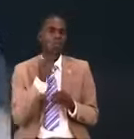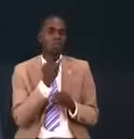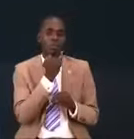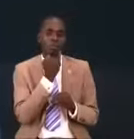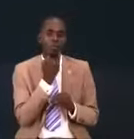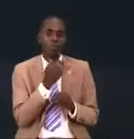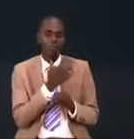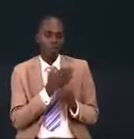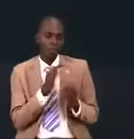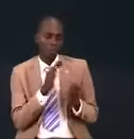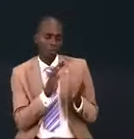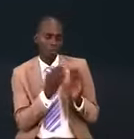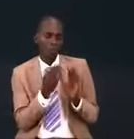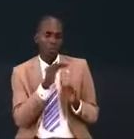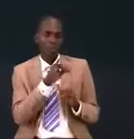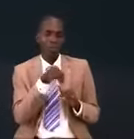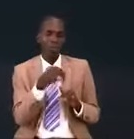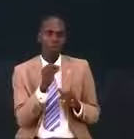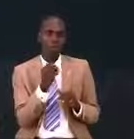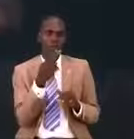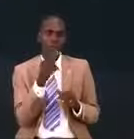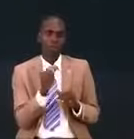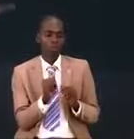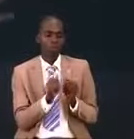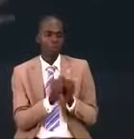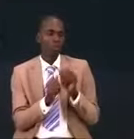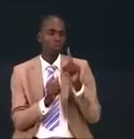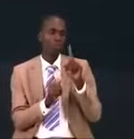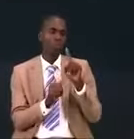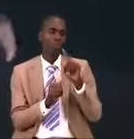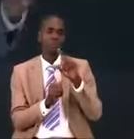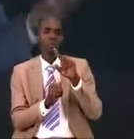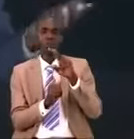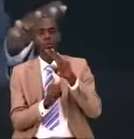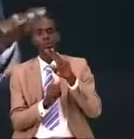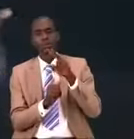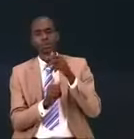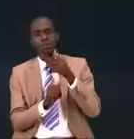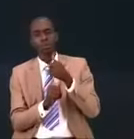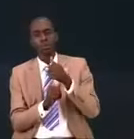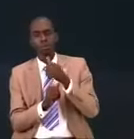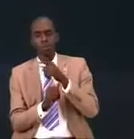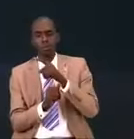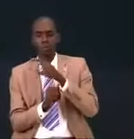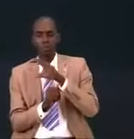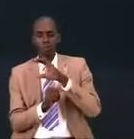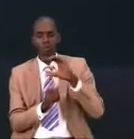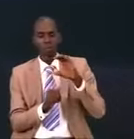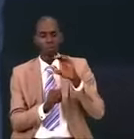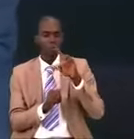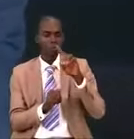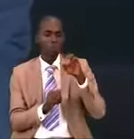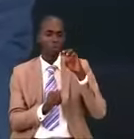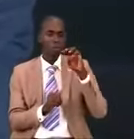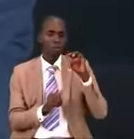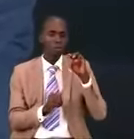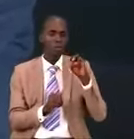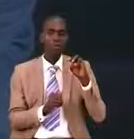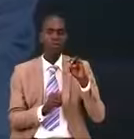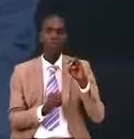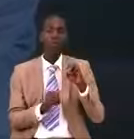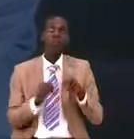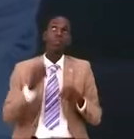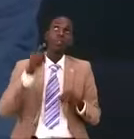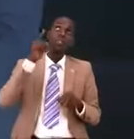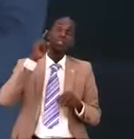cent mille un million aux yeux de Dieu il était le favori parce que tout ce que Dieu veut